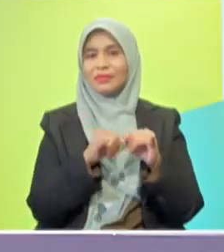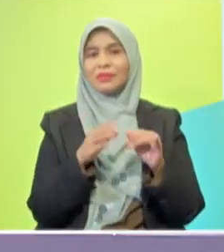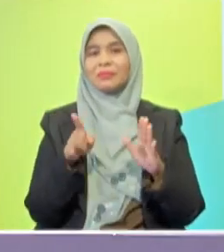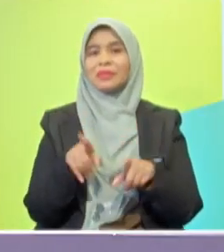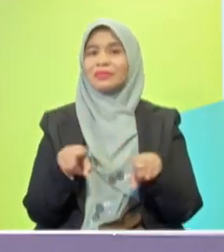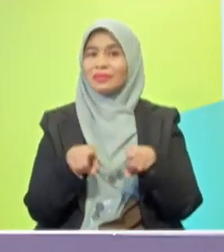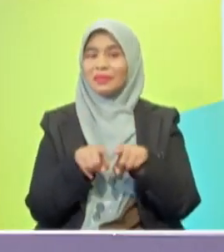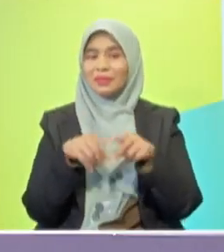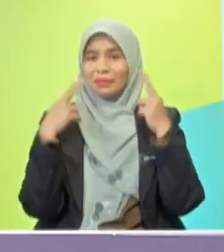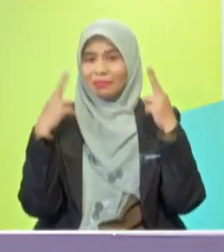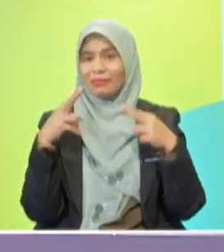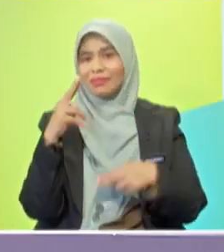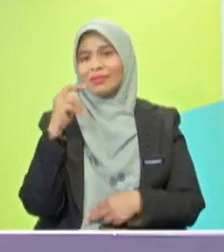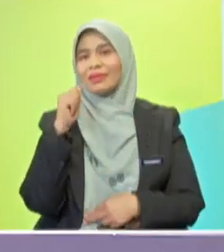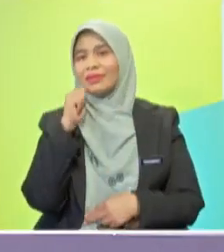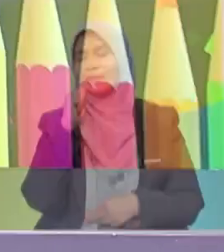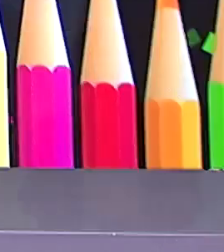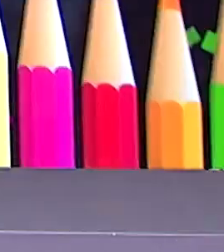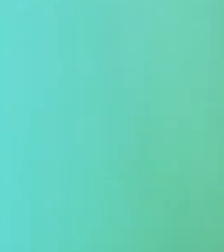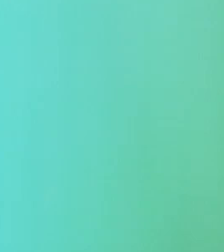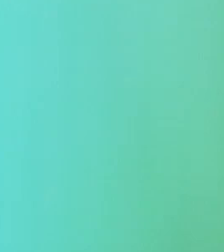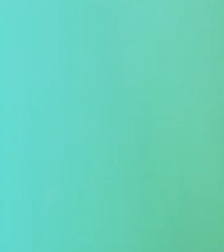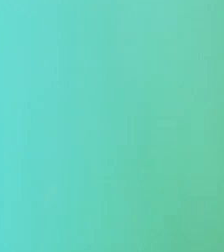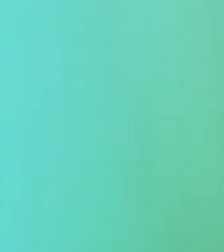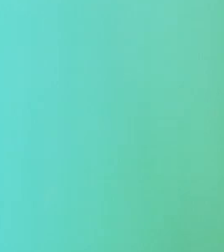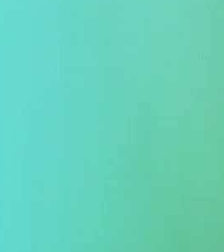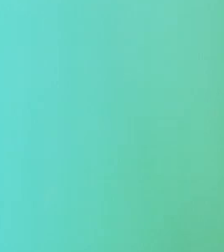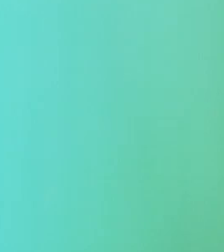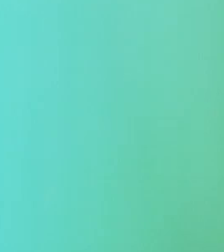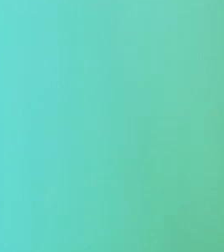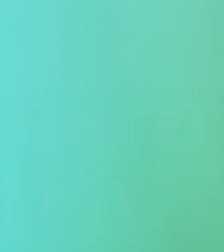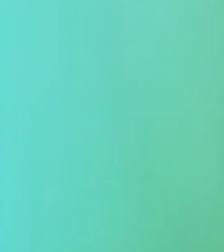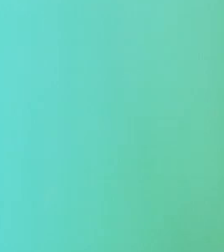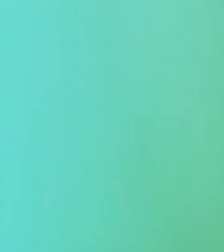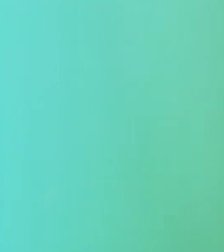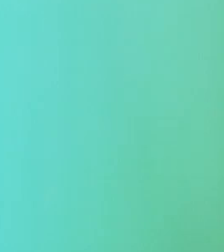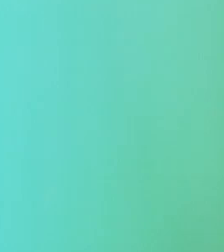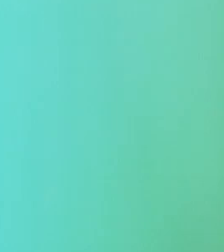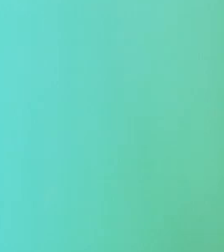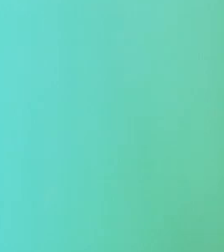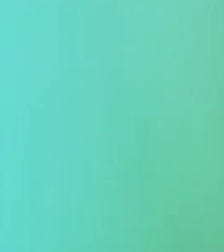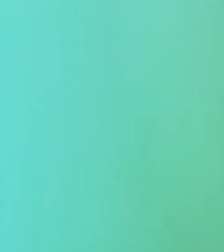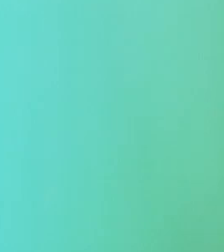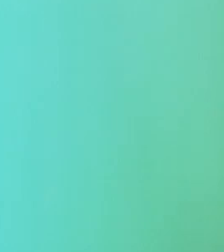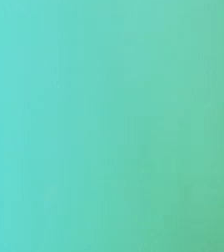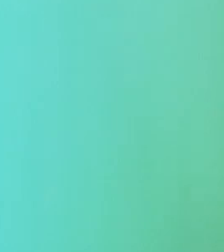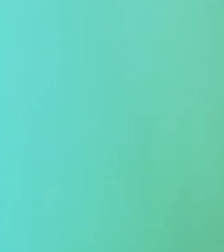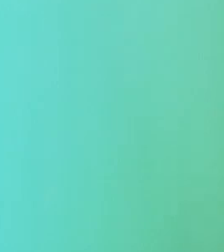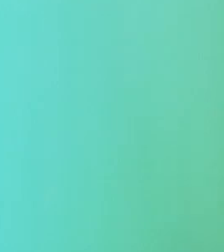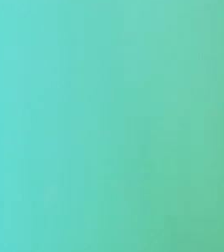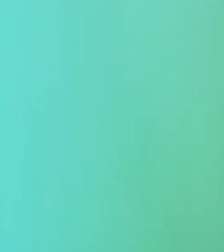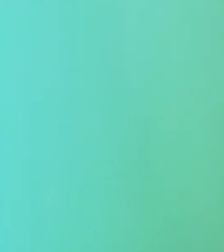dengan Ustazah Nur Asmawati binti Mat Dena sebagai juru bahasa kita pada hari ini. Cikgu apa